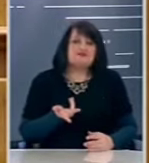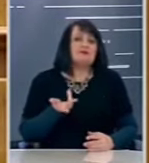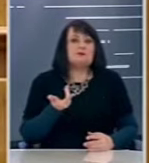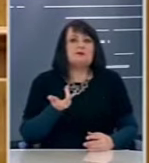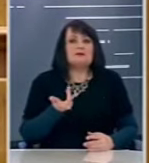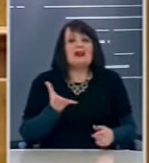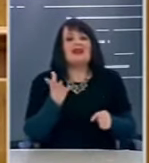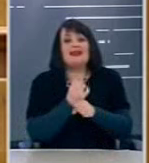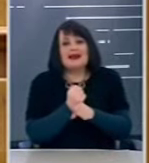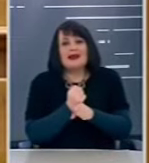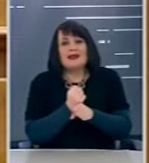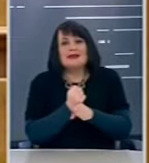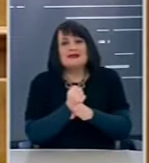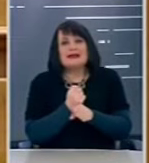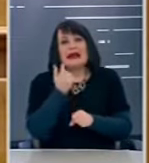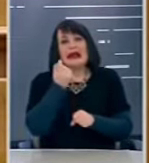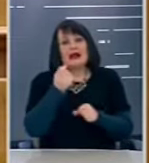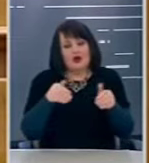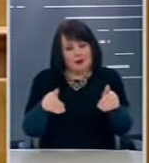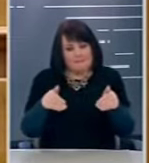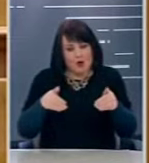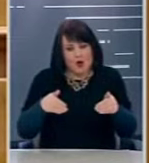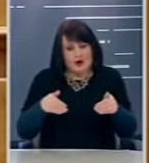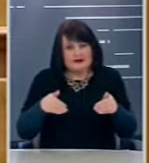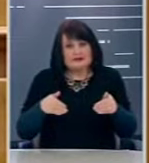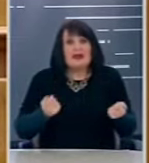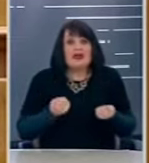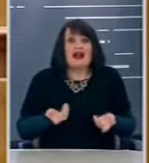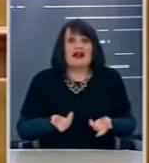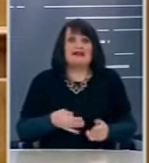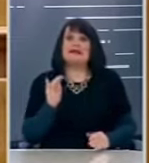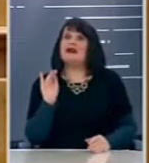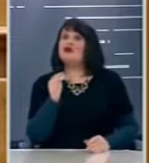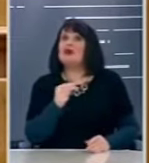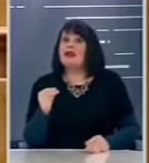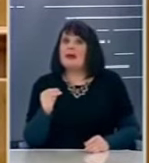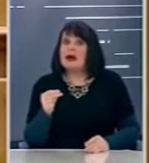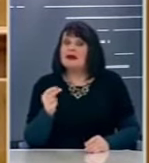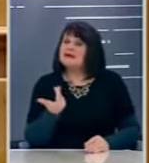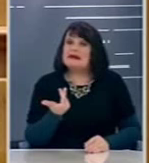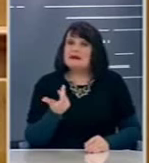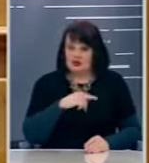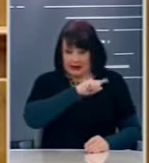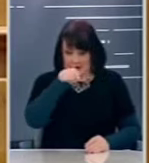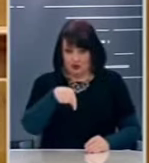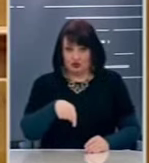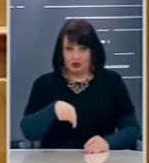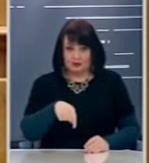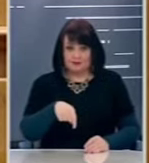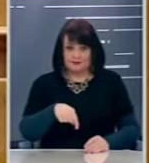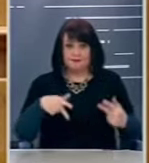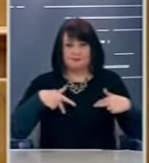θα κερδίσεις, αλλά θα αναγκαστείς να κάνεις και κάποιες υποχωρήσεις. Το ζήτημα όμως, κύριε Λεβέντη, είναι ότι μέχρι σήμερα κυβερνήσεις